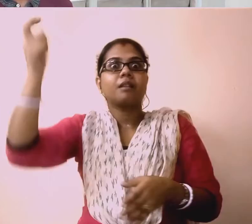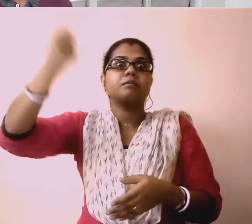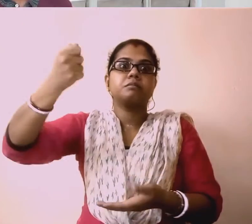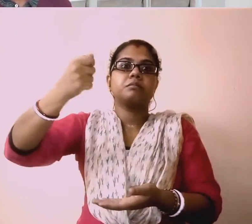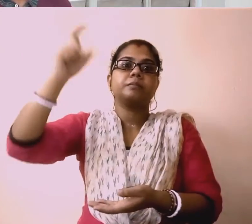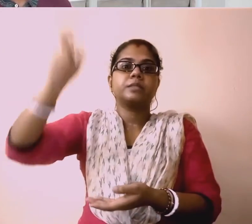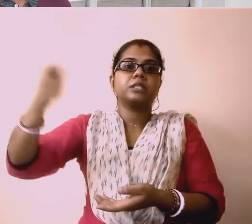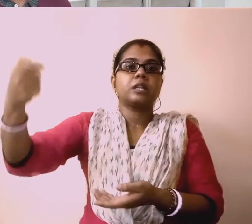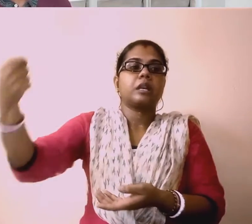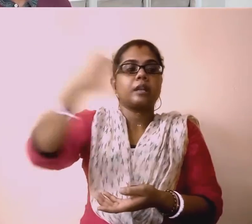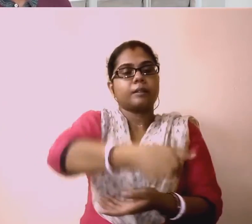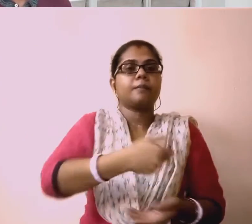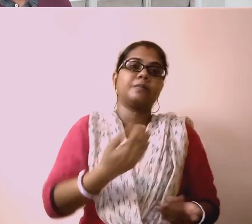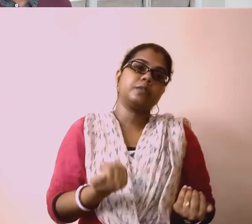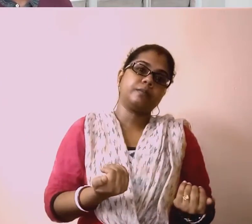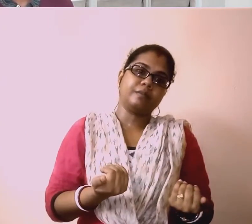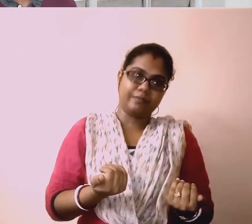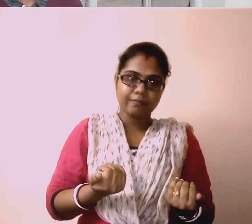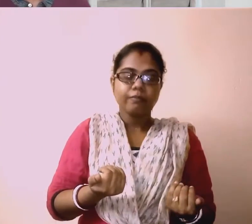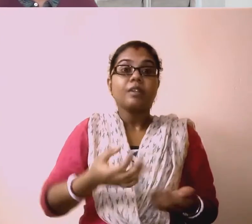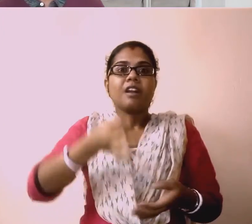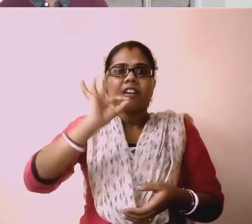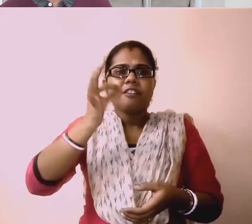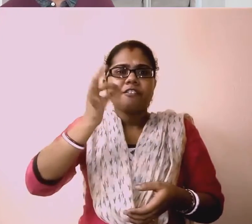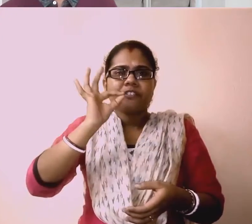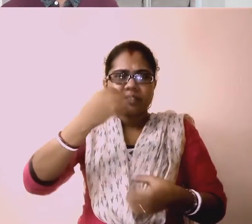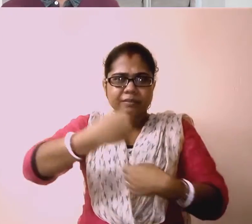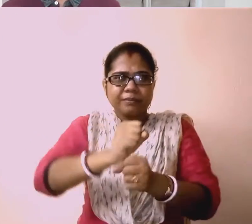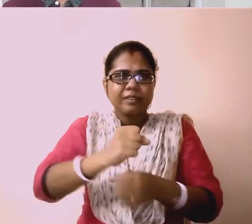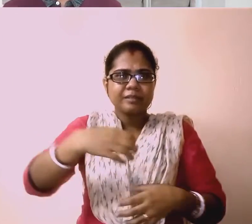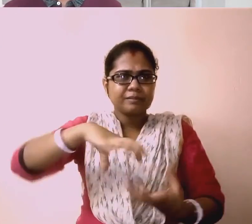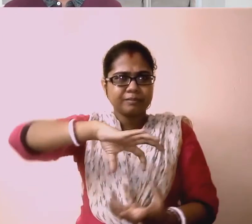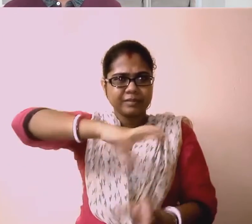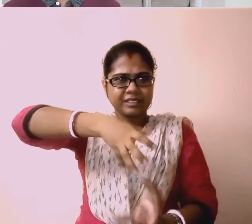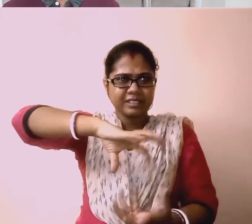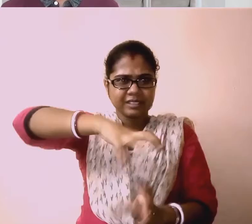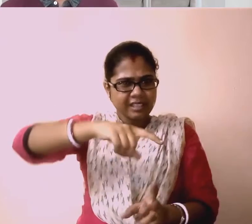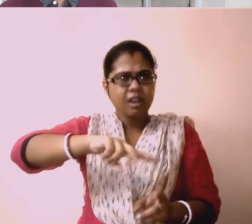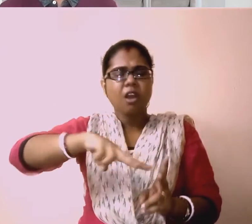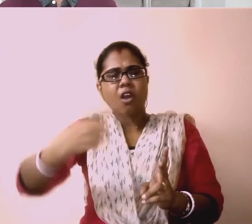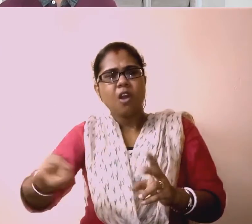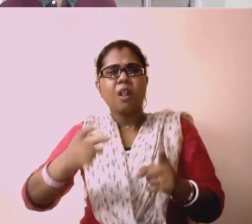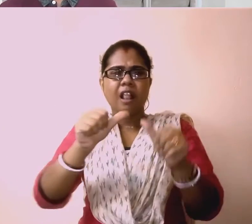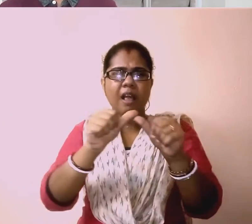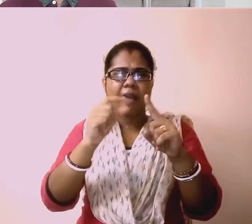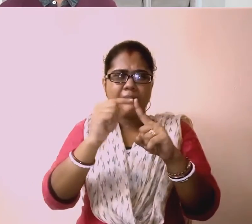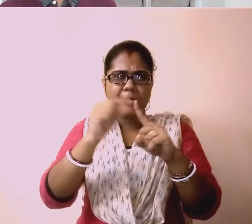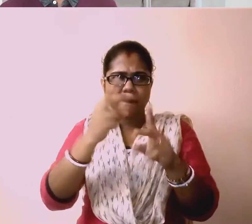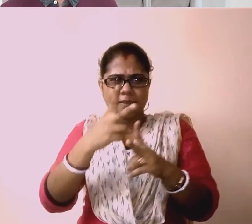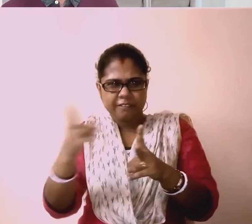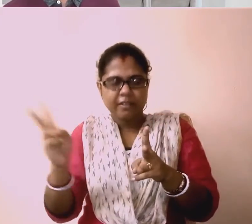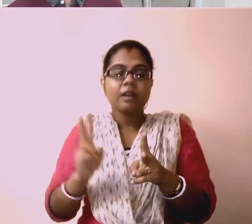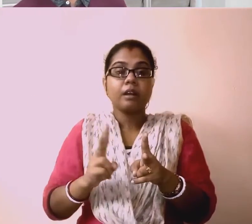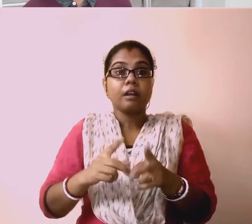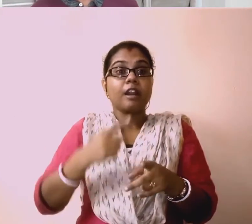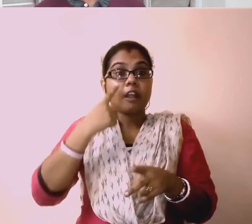आपके आपके बिजनेस में पैसा डाल के सर ने एक कॉफी वेंडिंग मशीन की बात की और ऐप की बात की अगर कोई ऐप